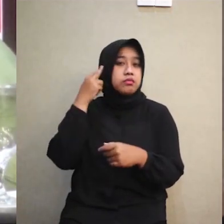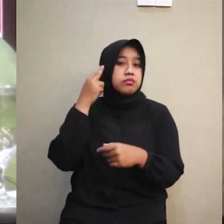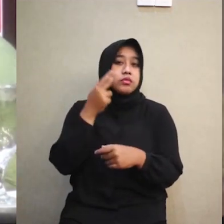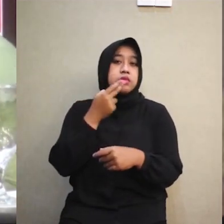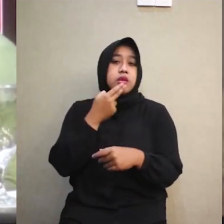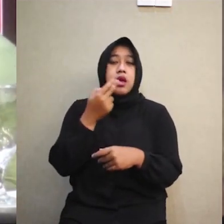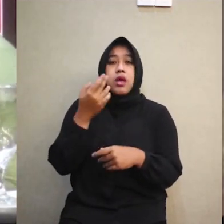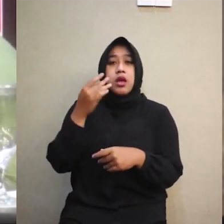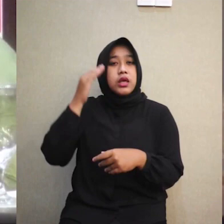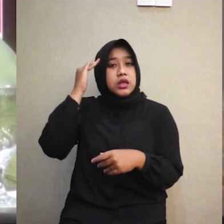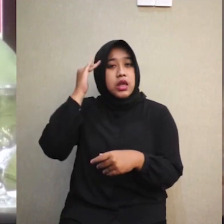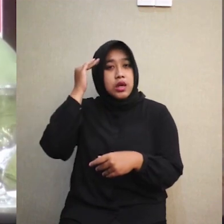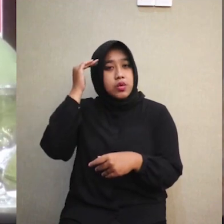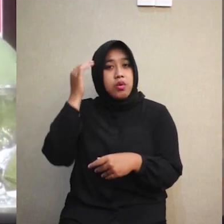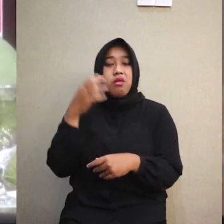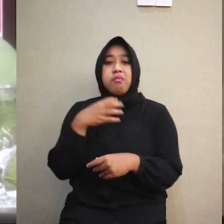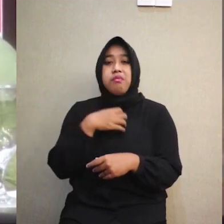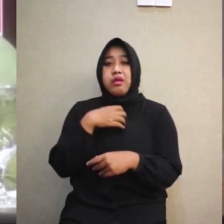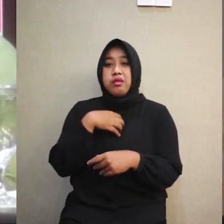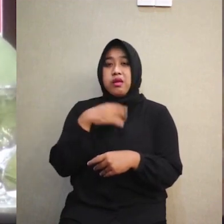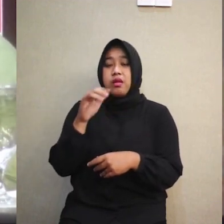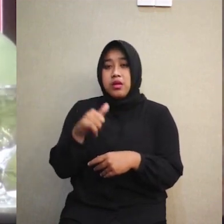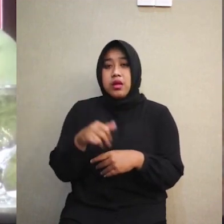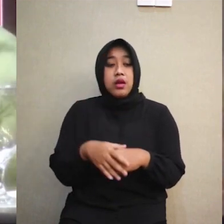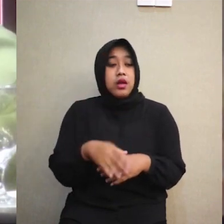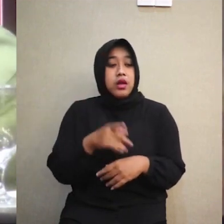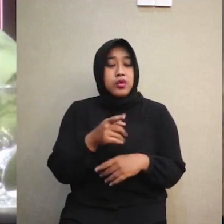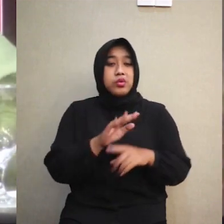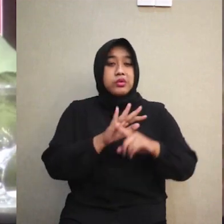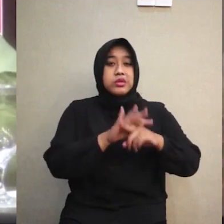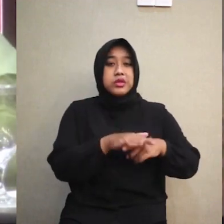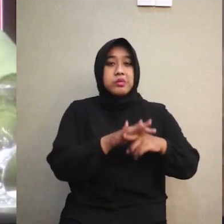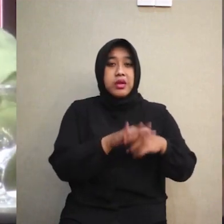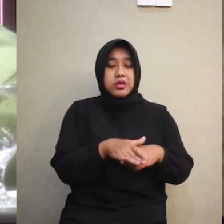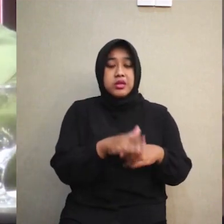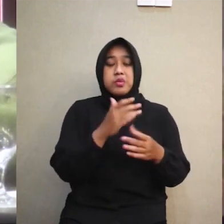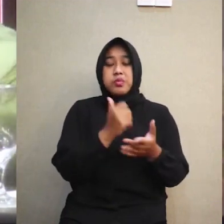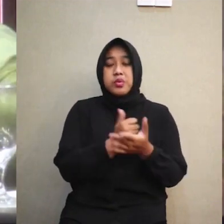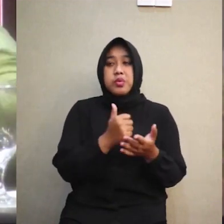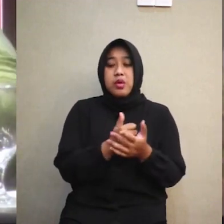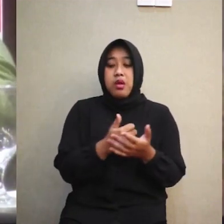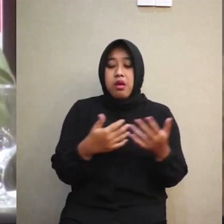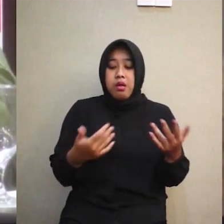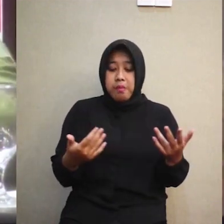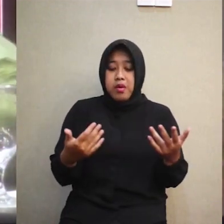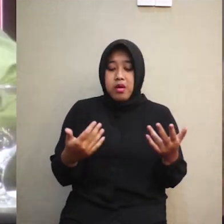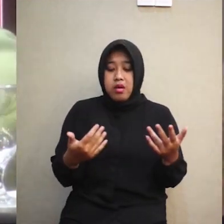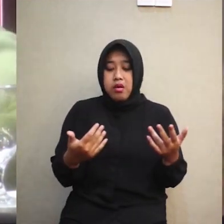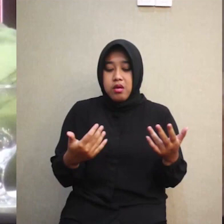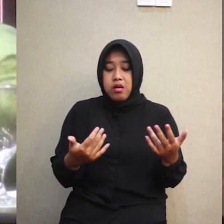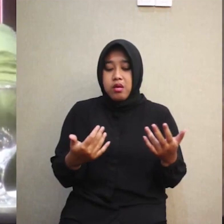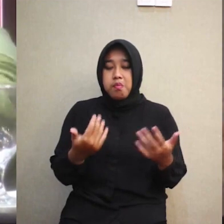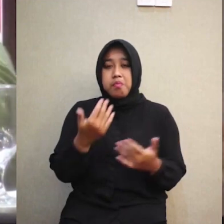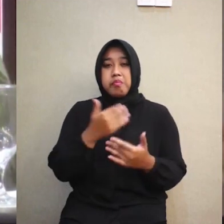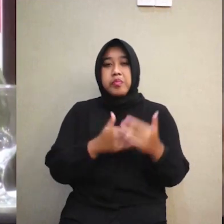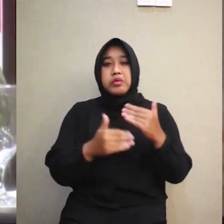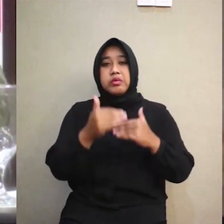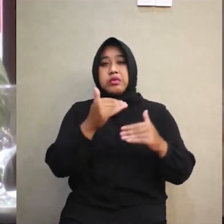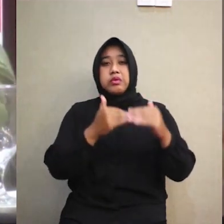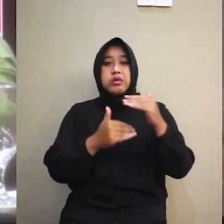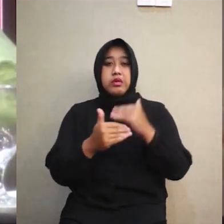intelektual yang mental kayak gitu itu diskriminasinya sudah bertingkat dan